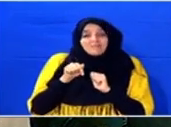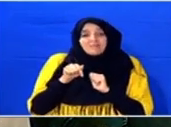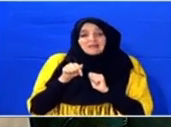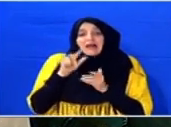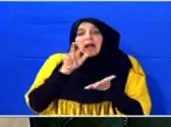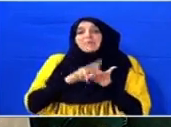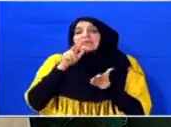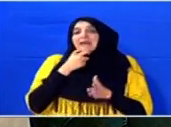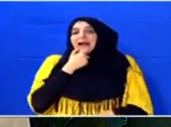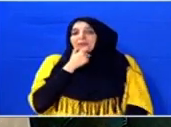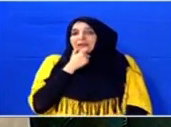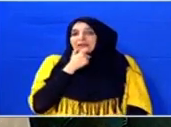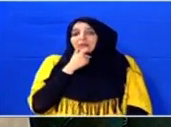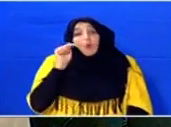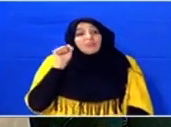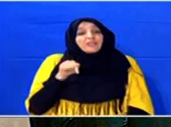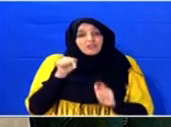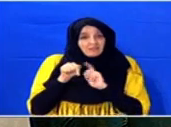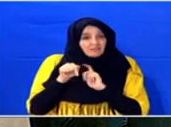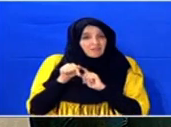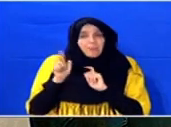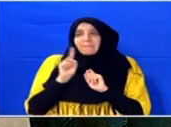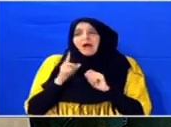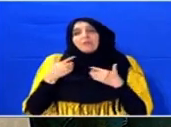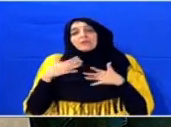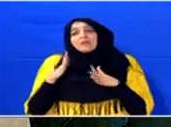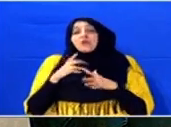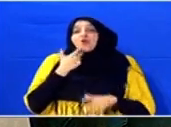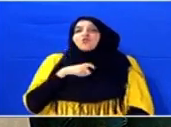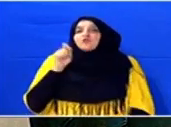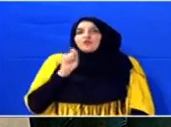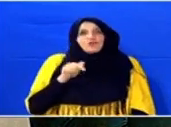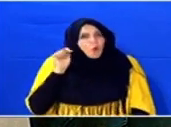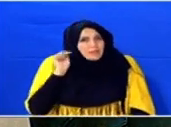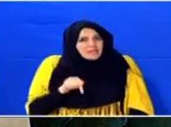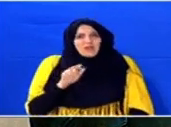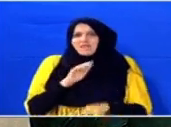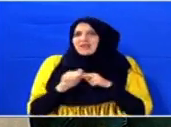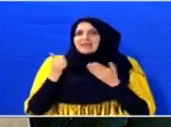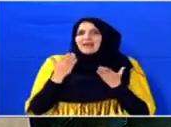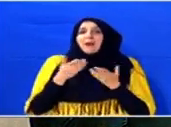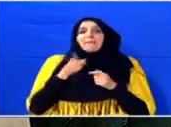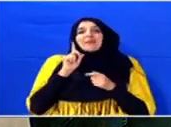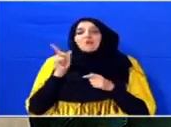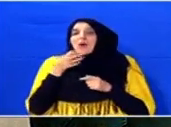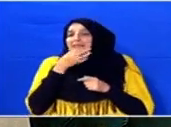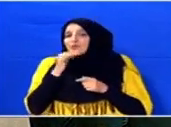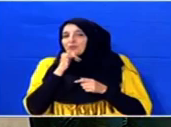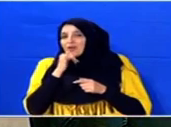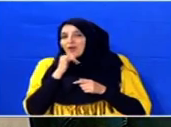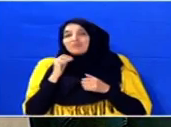من باب الوجوب يعني القاضي لازم يديرها هذا ولكن قلت قبل حين